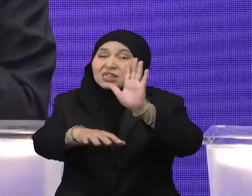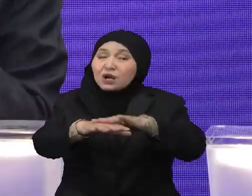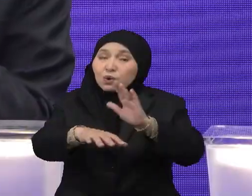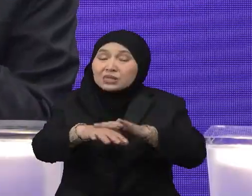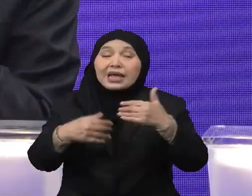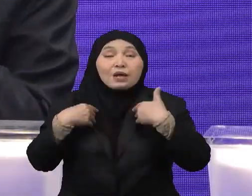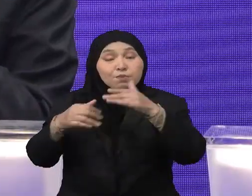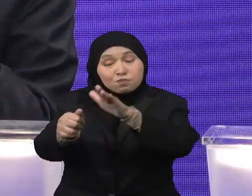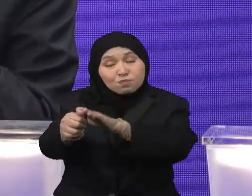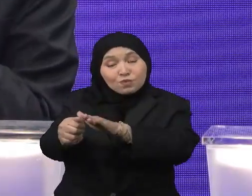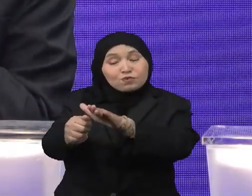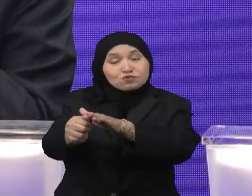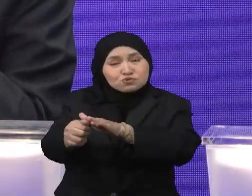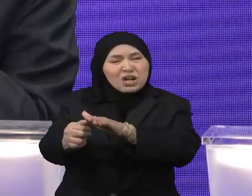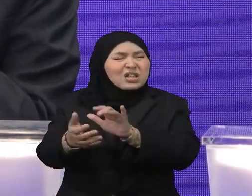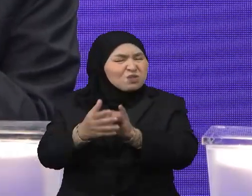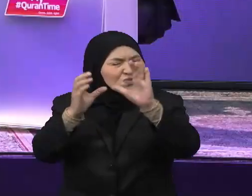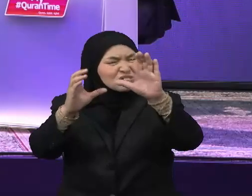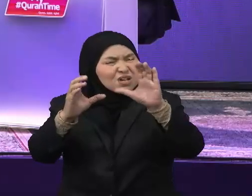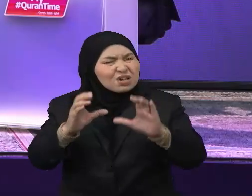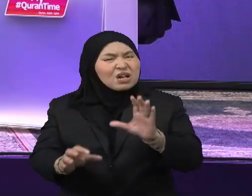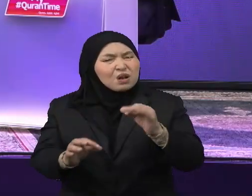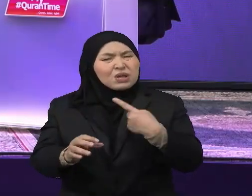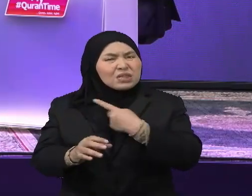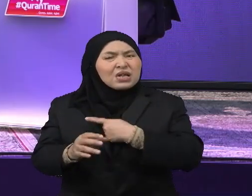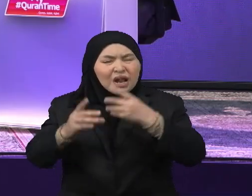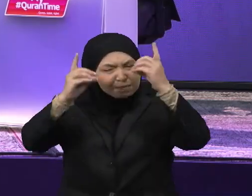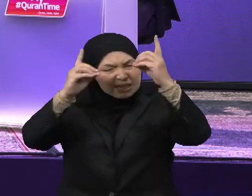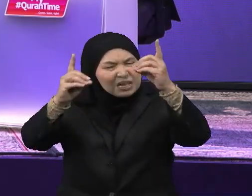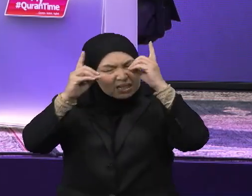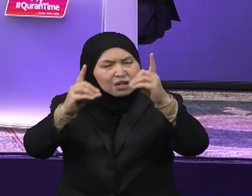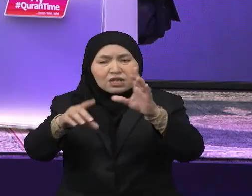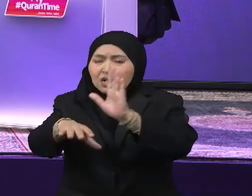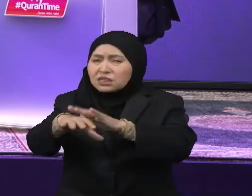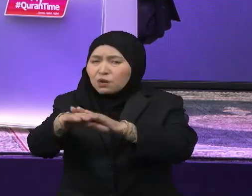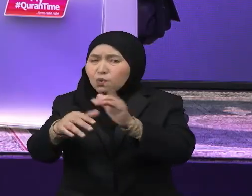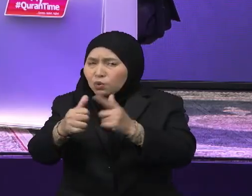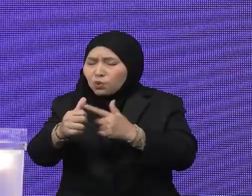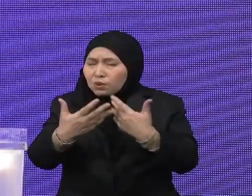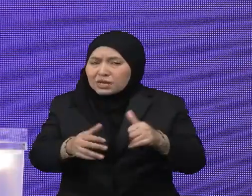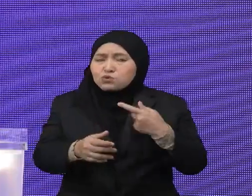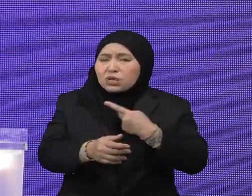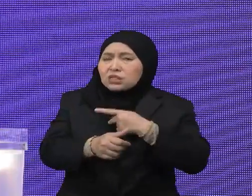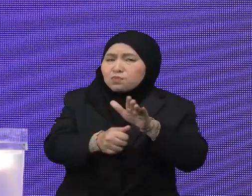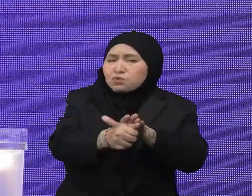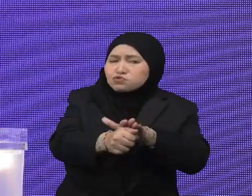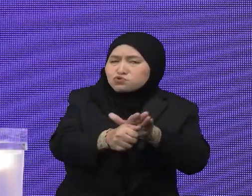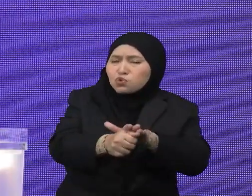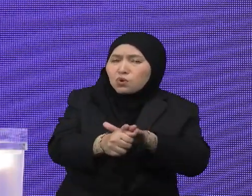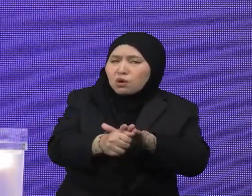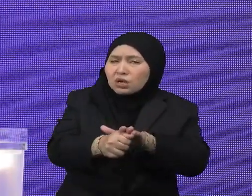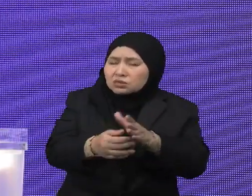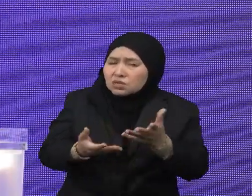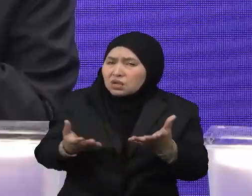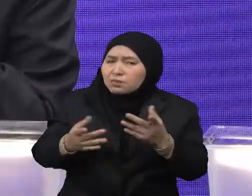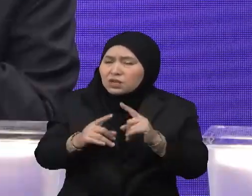ada pujukan adanya itu kaidah diusa kalau kita tidak terbiasa seseorang kita teguh dulu kemudian kita pujuk ya di mana di sini